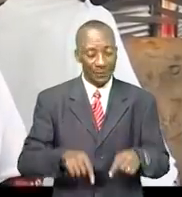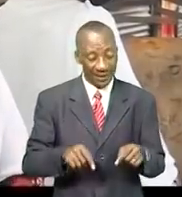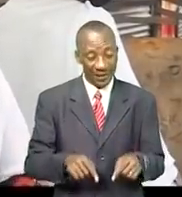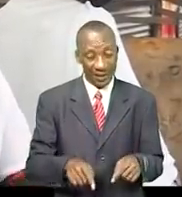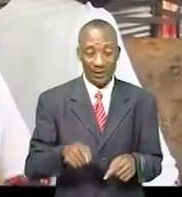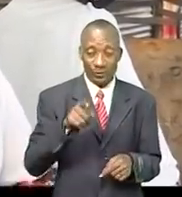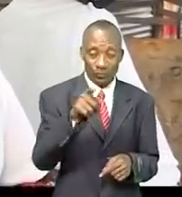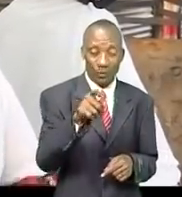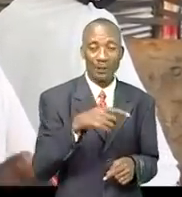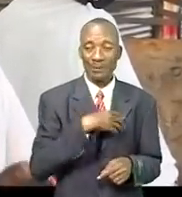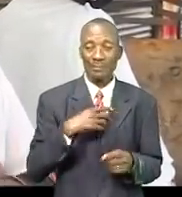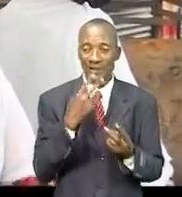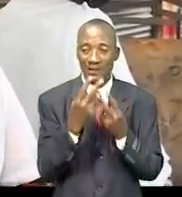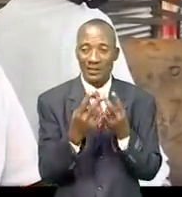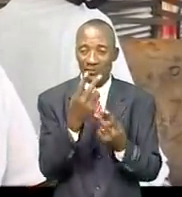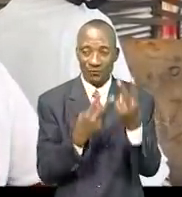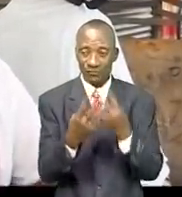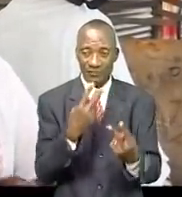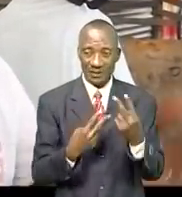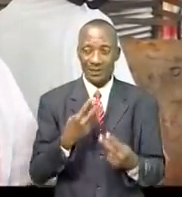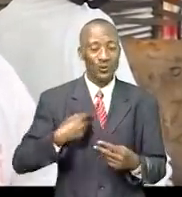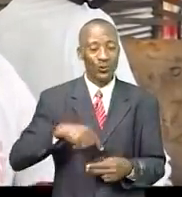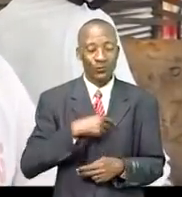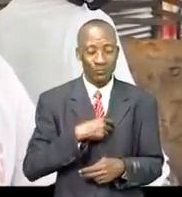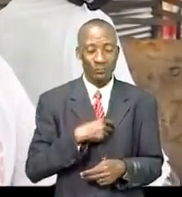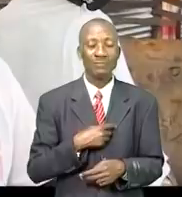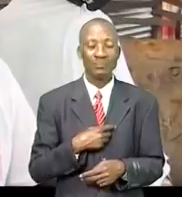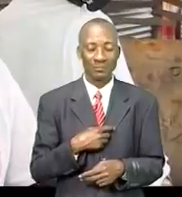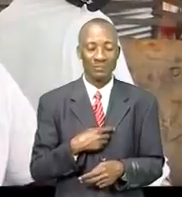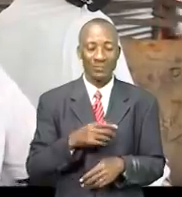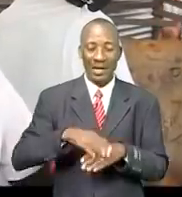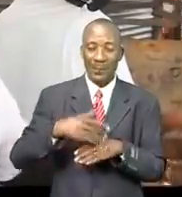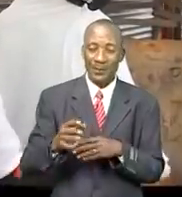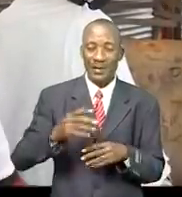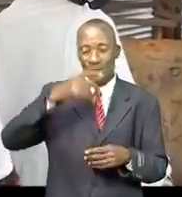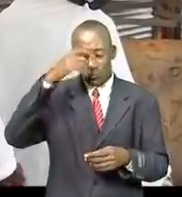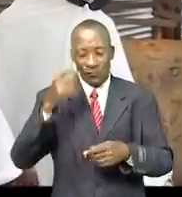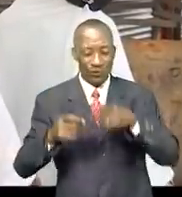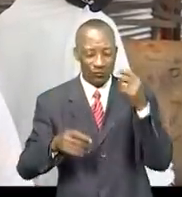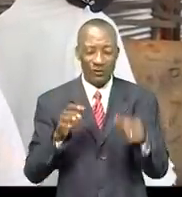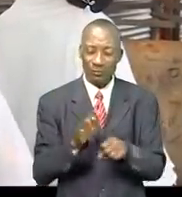combien réconfortante après plusieurs années et des gestes posés à notre égard.